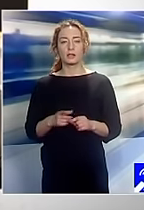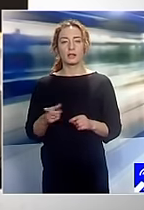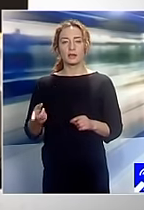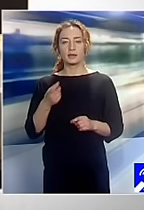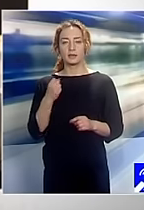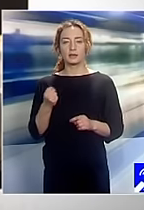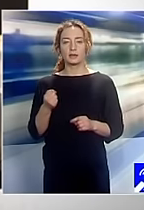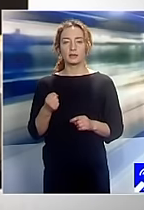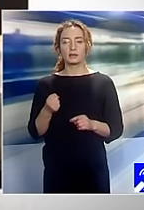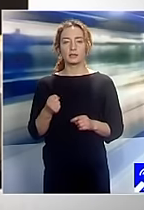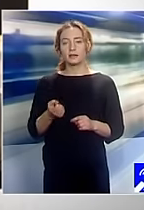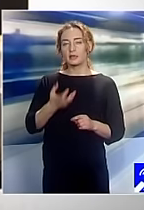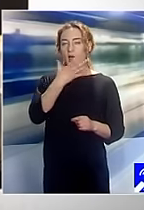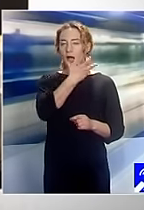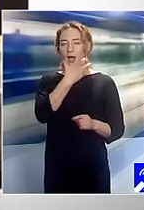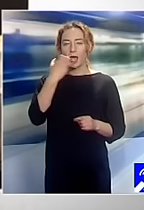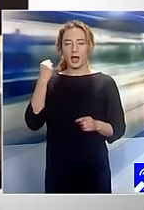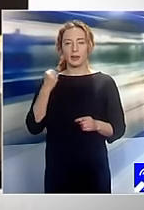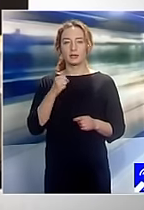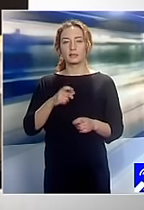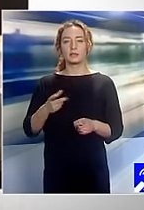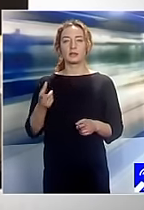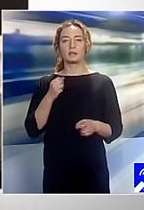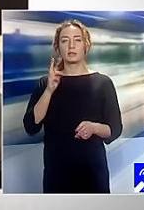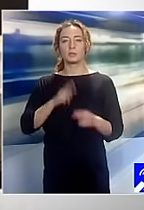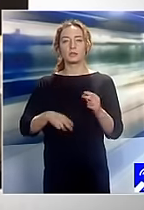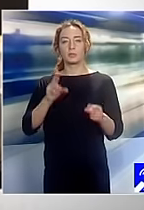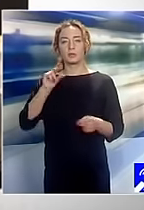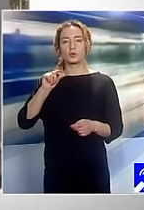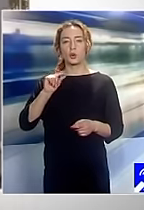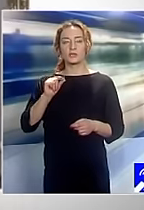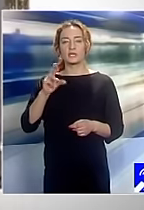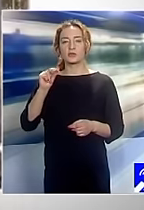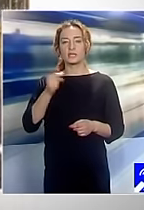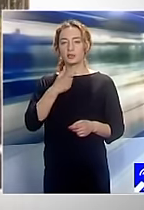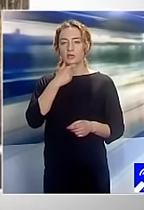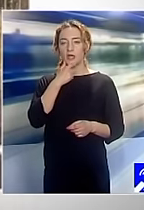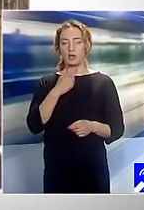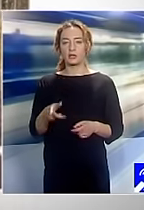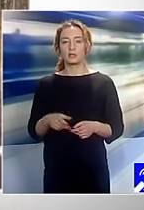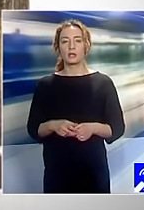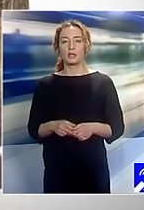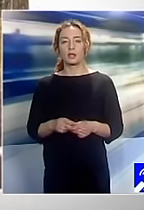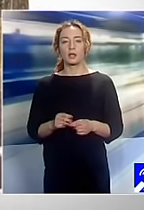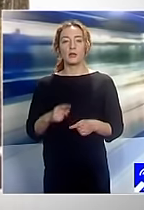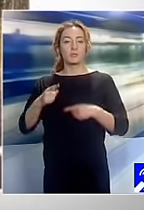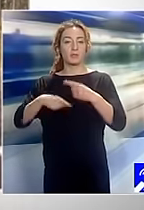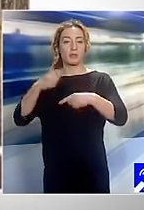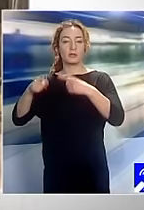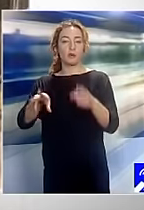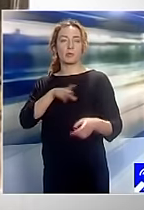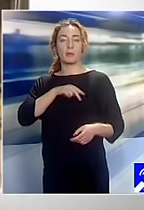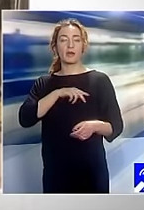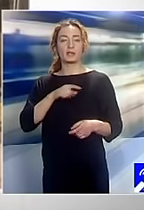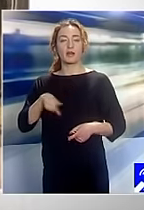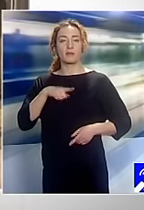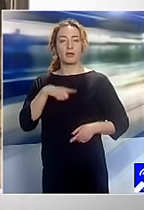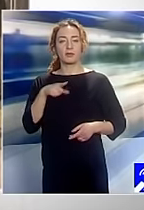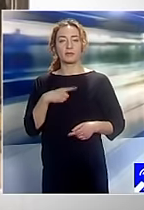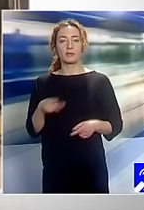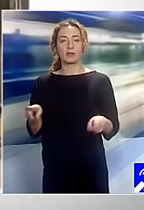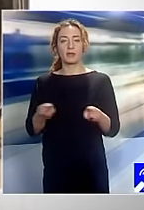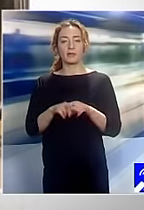cele mai călduroase din ultimii 20-30 de ani. Prognozele meteorologilor spun că și în luna martie temperaturile vor fi